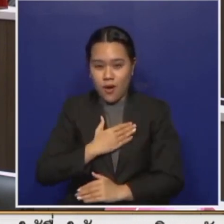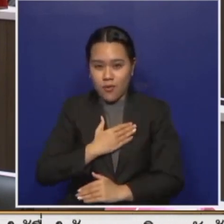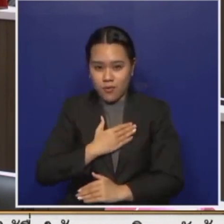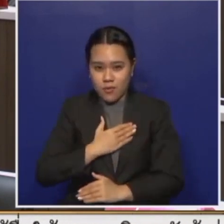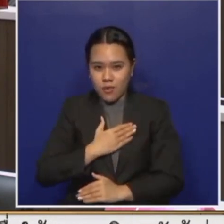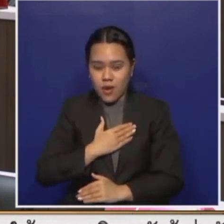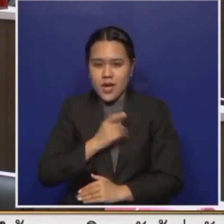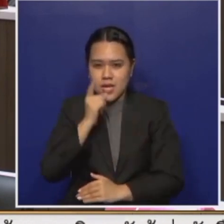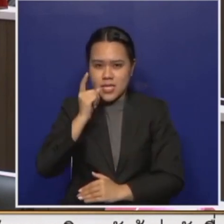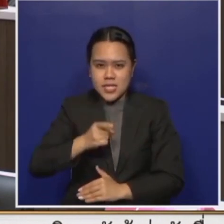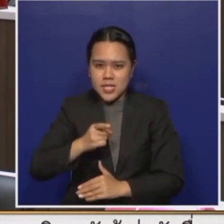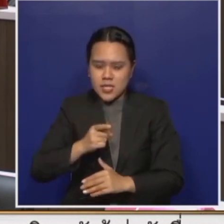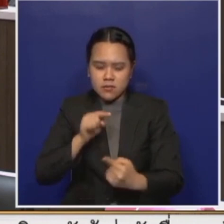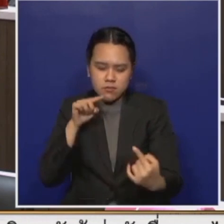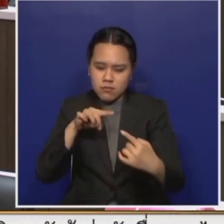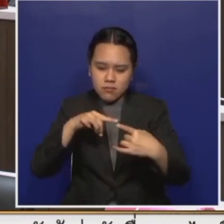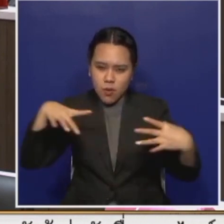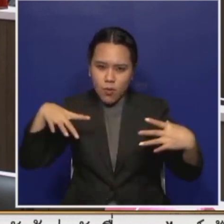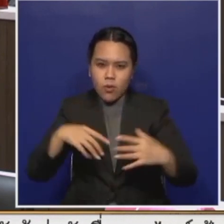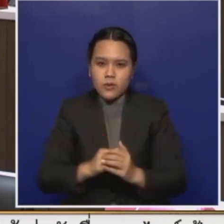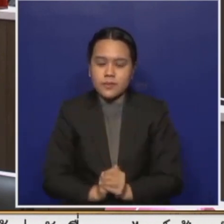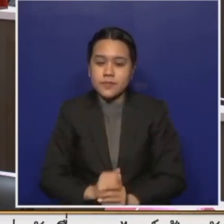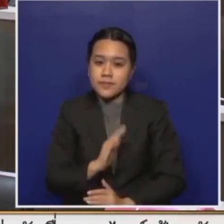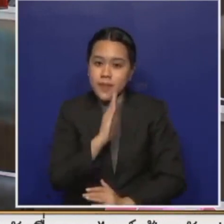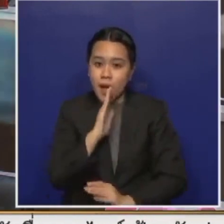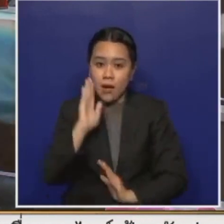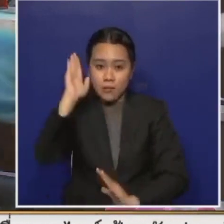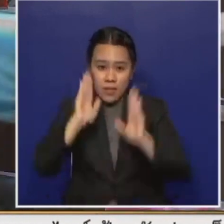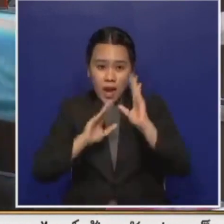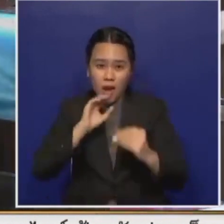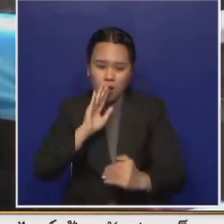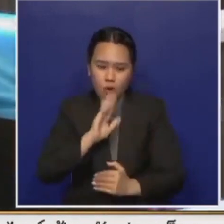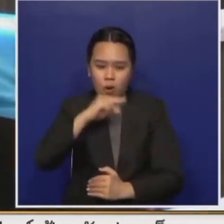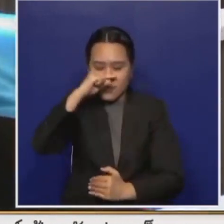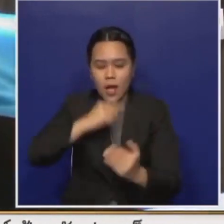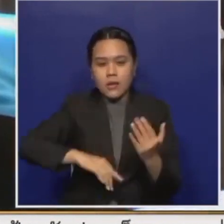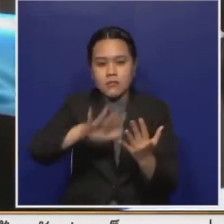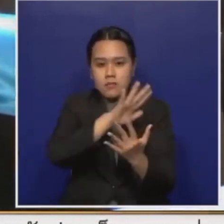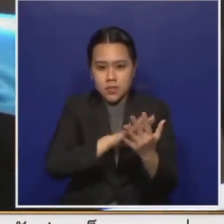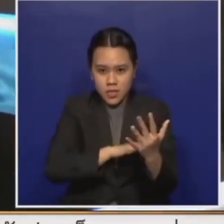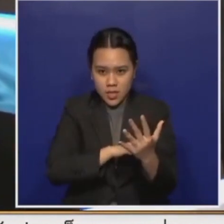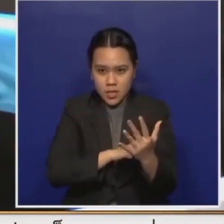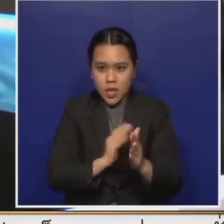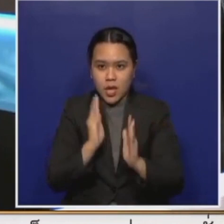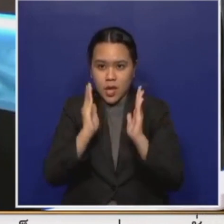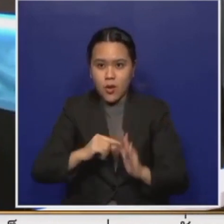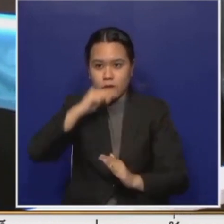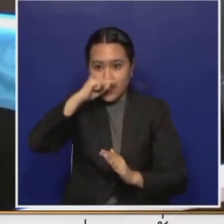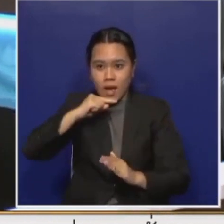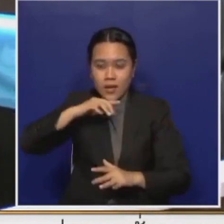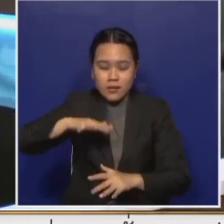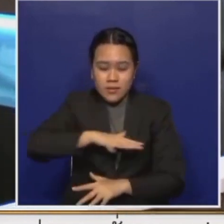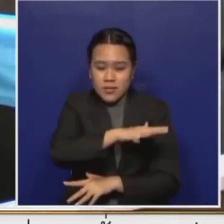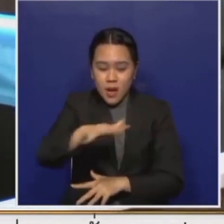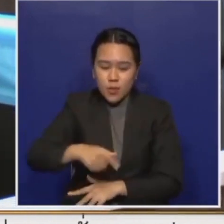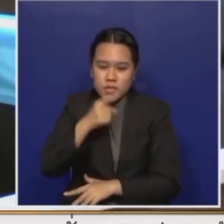หเรองมไม่สอข้อบไมหมอโมครับถ้าเป็นประชาที่ประตายแบบไทยไทยจริงเพื่อคนไทยทปวงจริงไม่